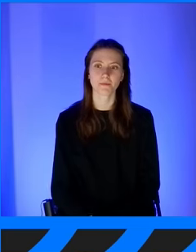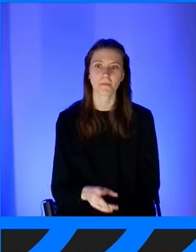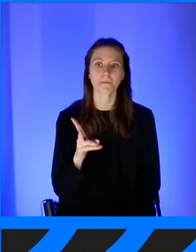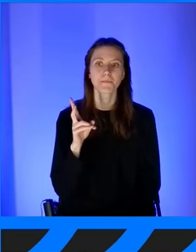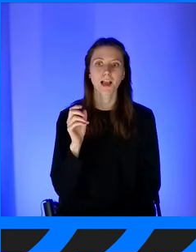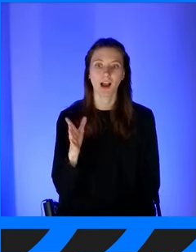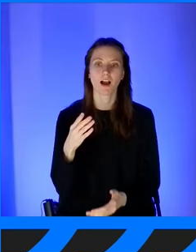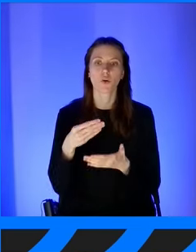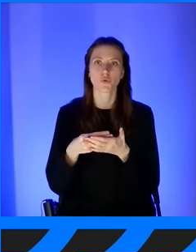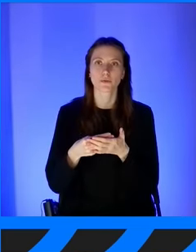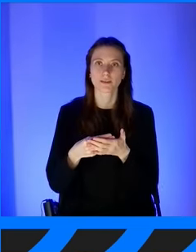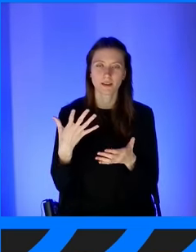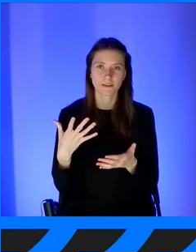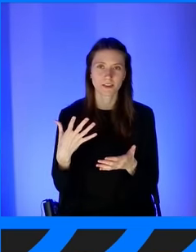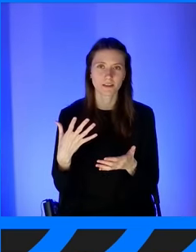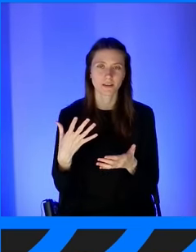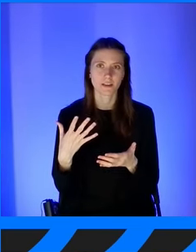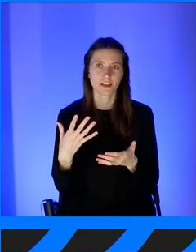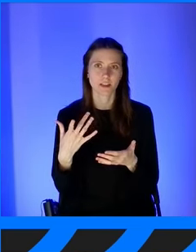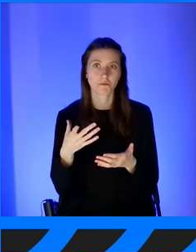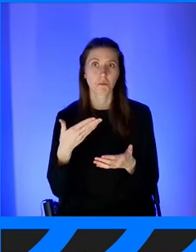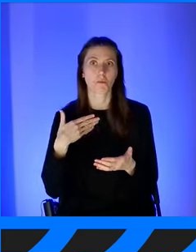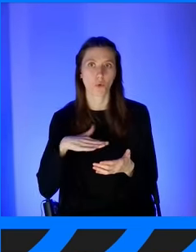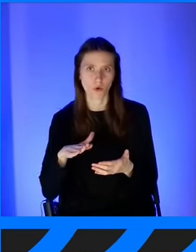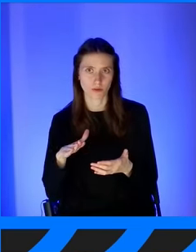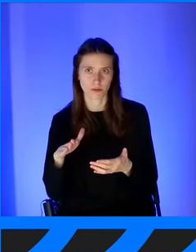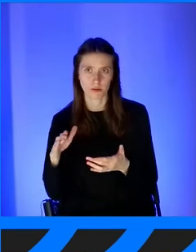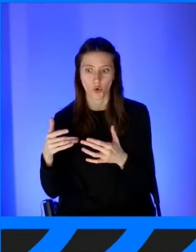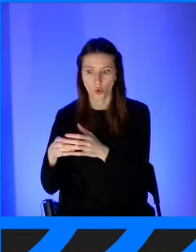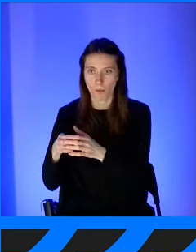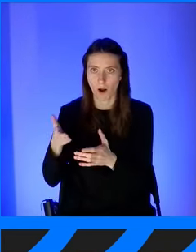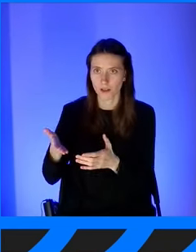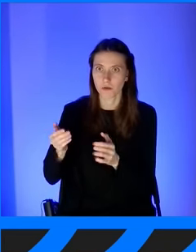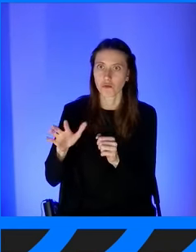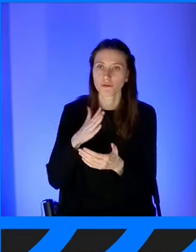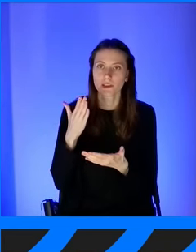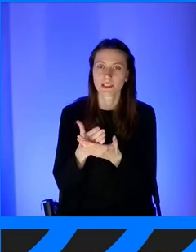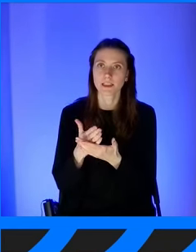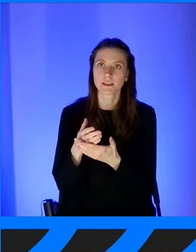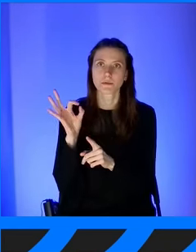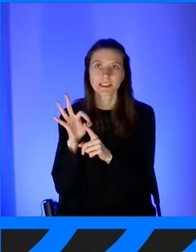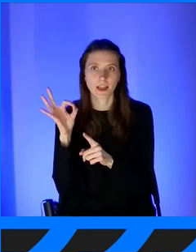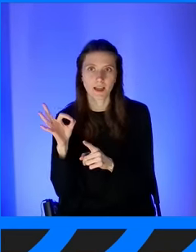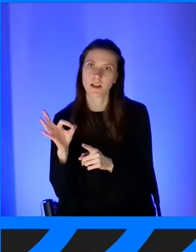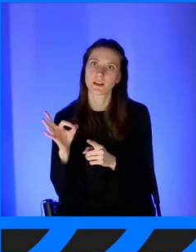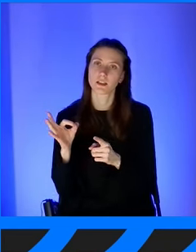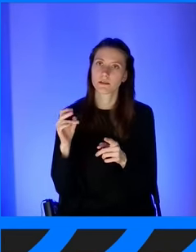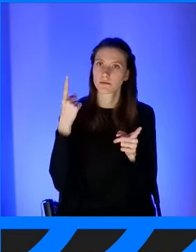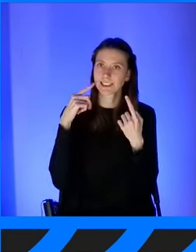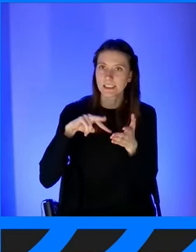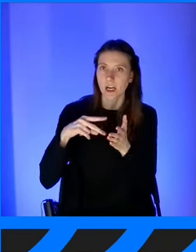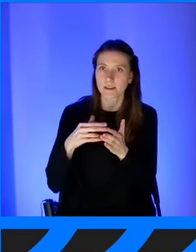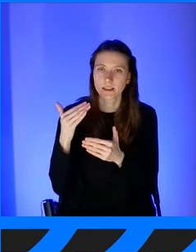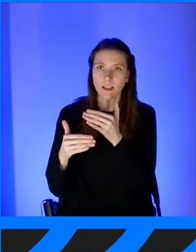вот оценивается польза от команды есть ли какие-то цели там стратегии и так далее или это вот такая очень творческая